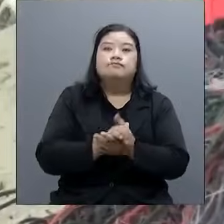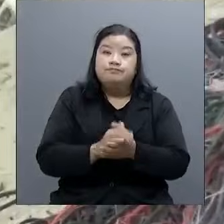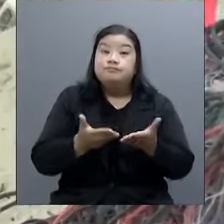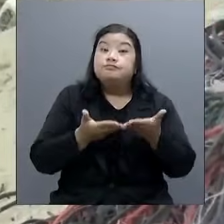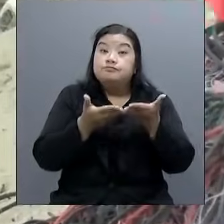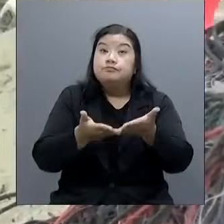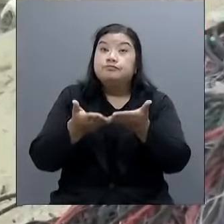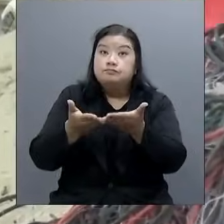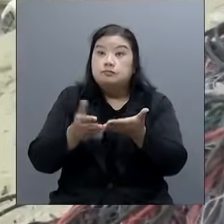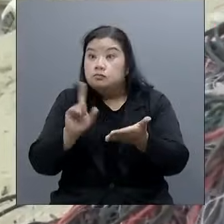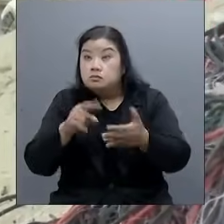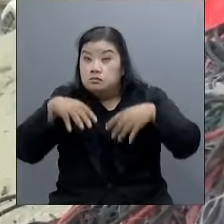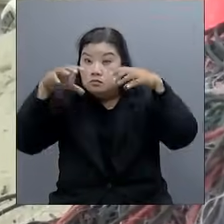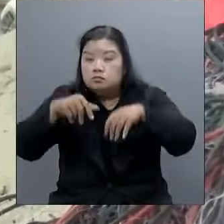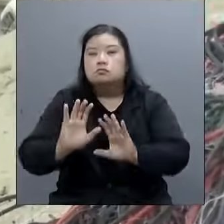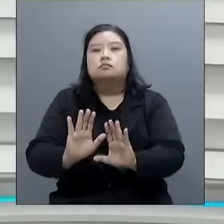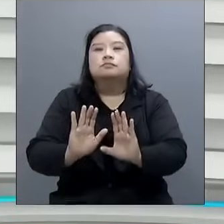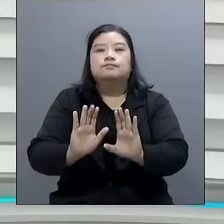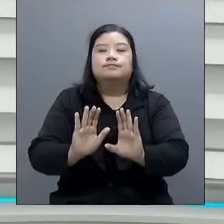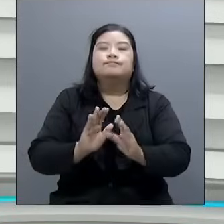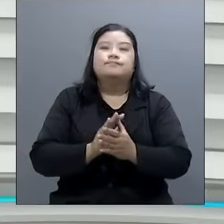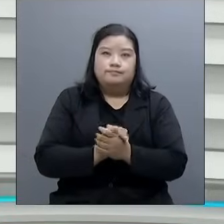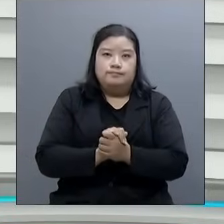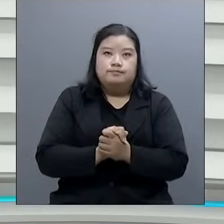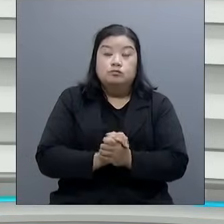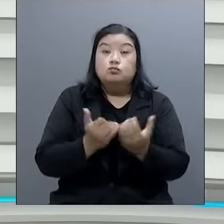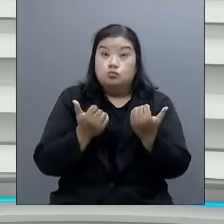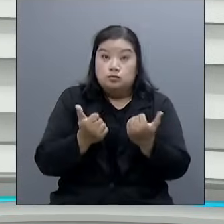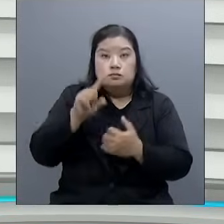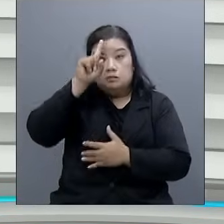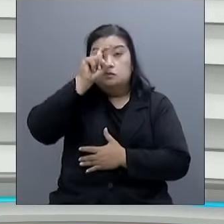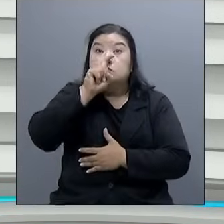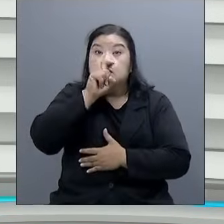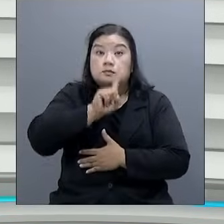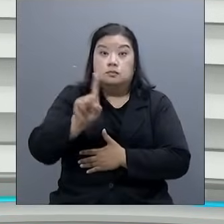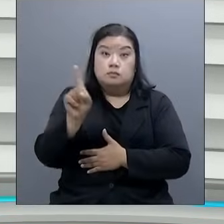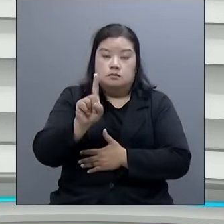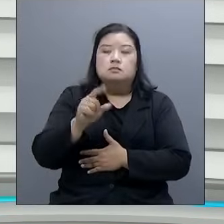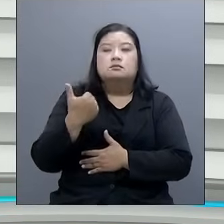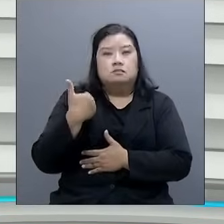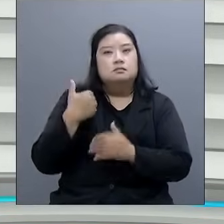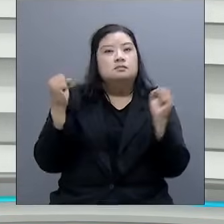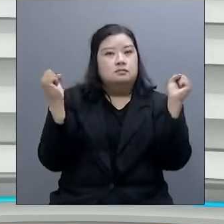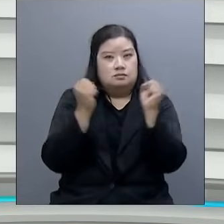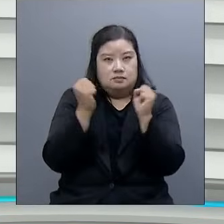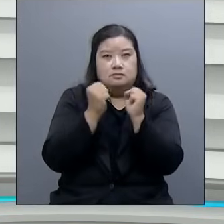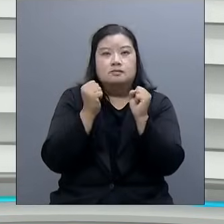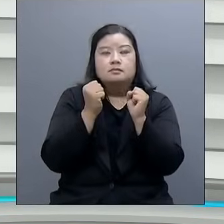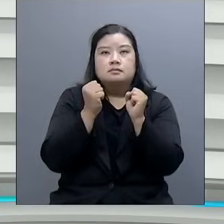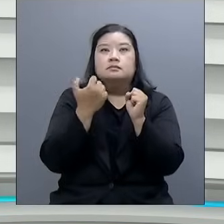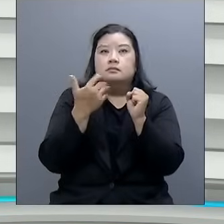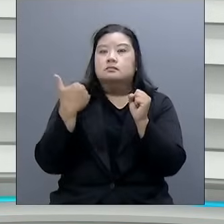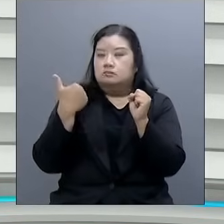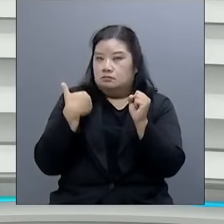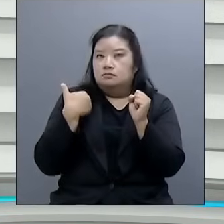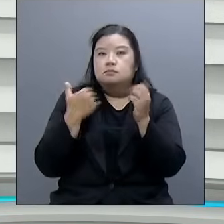การเดินเรือบริเวณที่มีฝนฟ้าคะนองกันไปด้วยนะคะสำหรับในช่วงสุดสัปดาห์นี้นะคะก็จะมีมวลอากาศเย็นอีกระลอกหนึ่งจะแผ่ปกคลุมลง